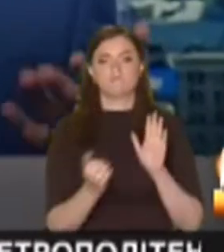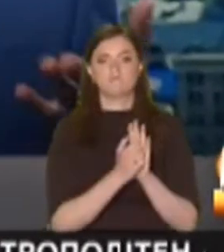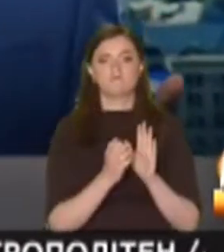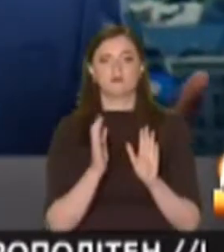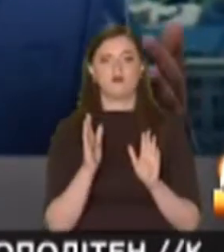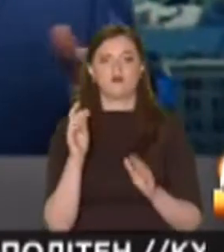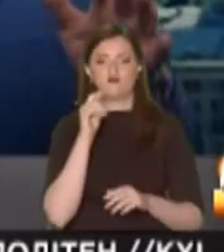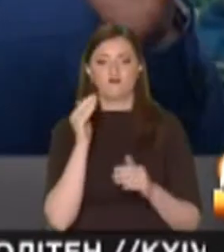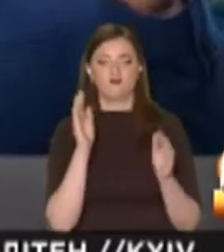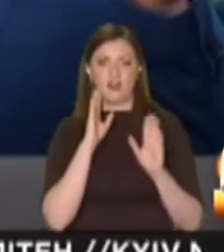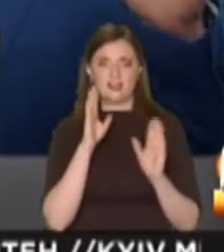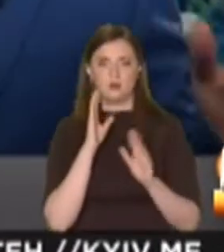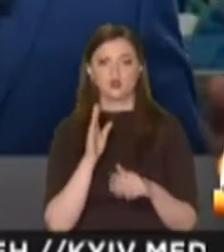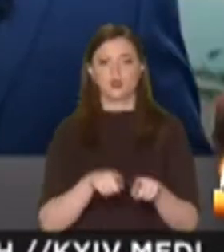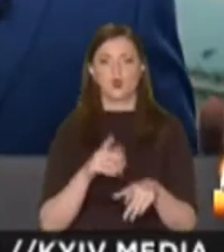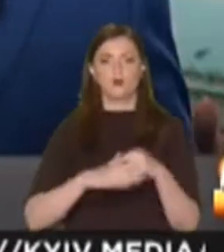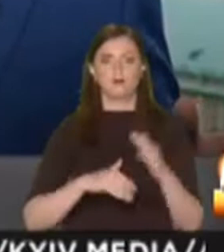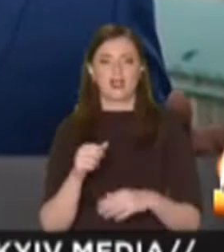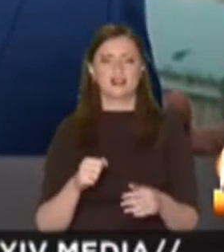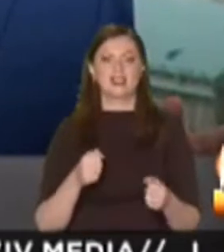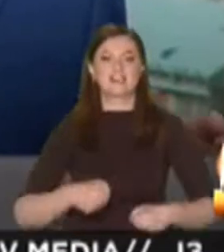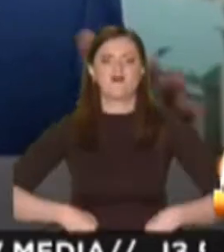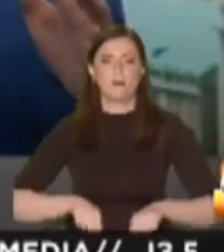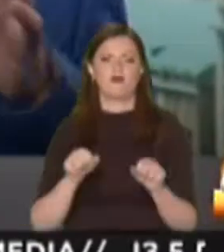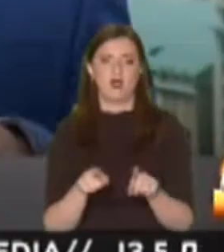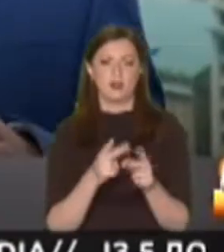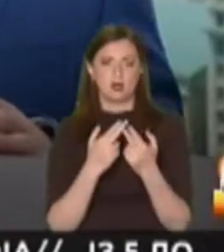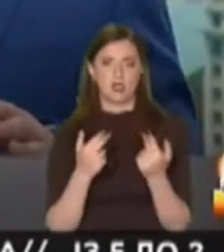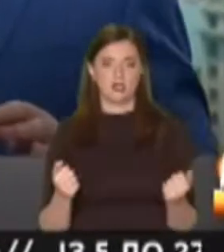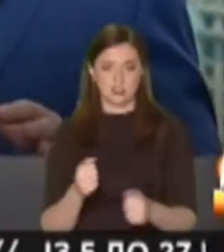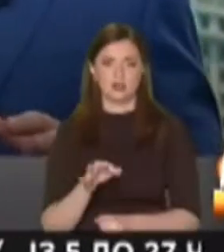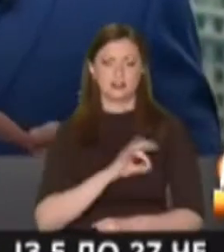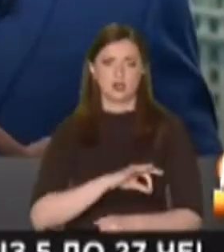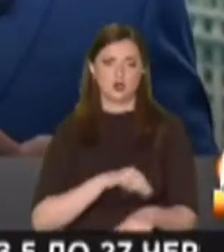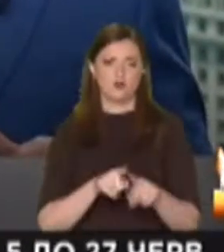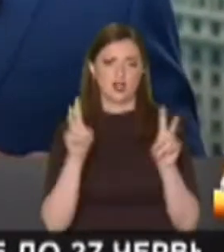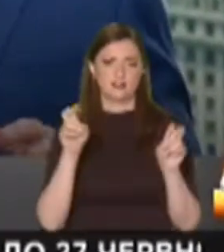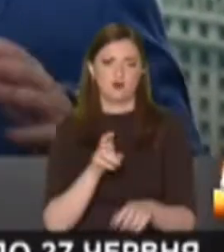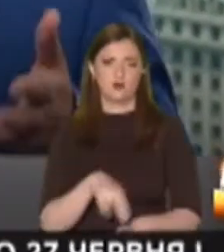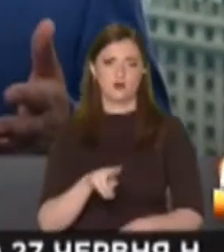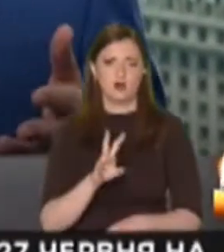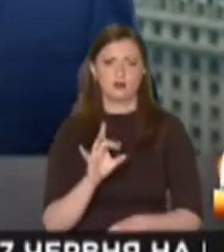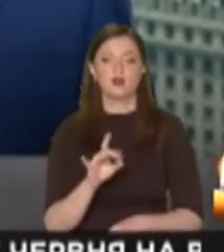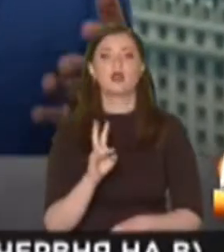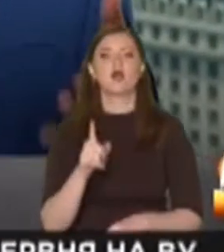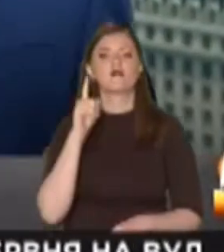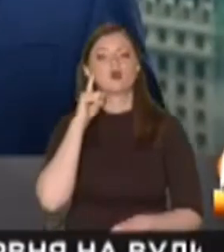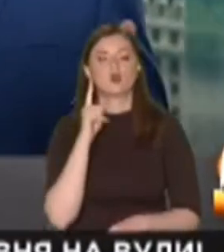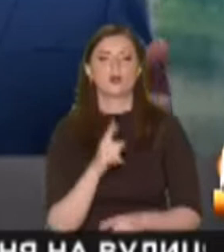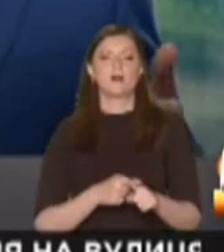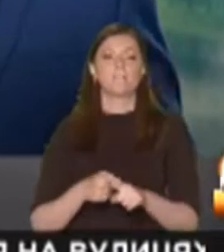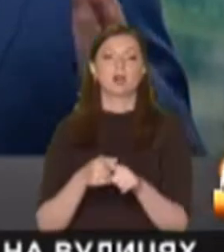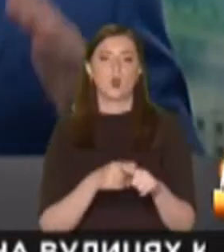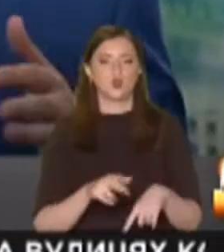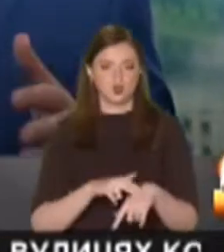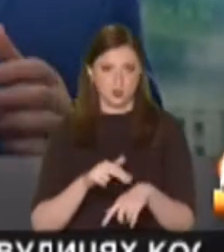Фейсбуці, таку практику от з вибиванням таких зізнань застосовували в так званій ДНР. Як ви думаєте, білоруські